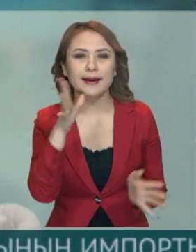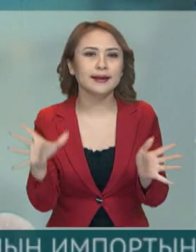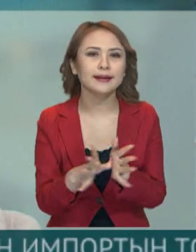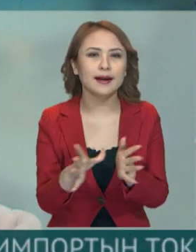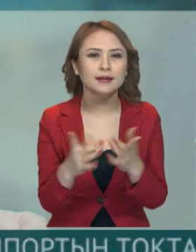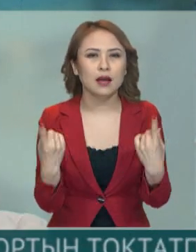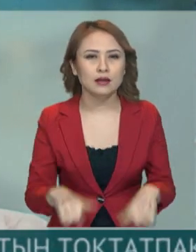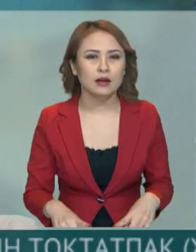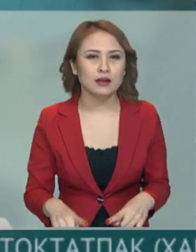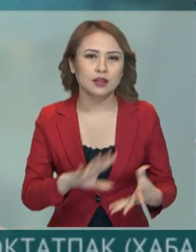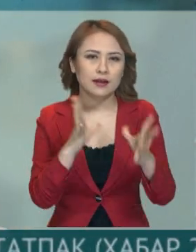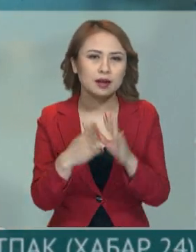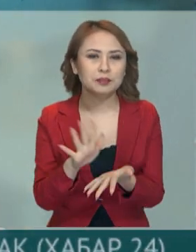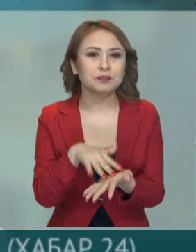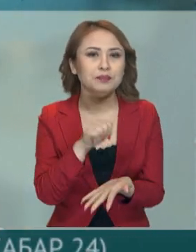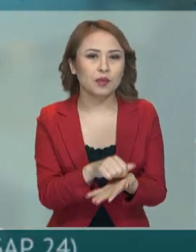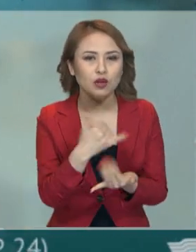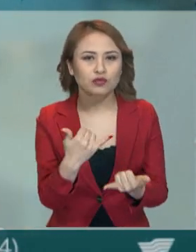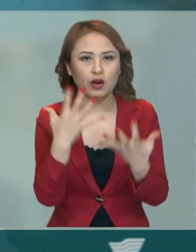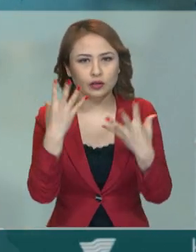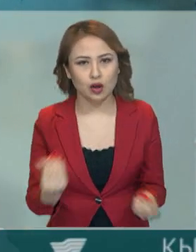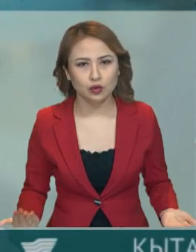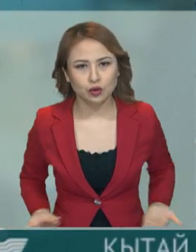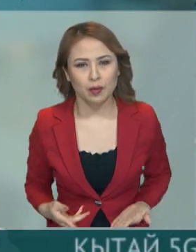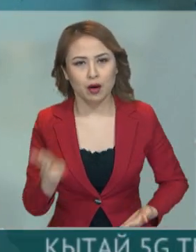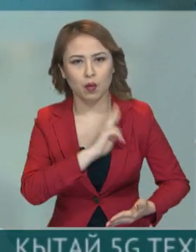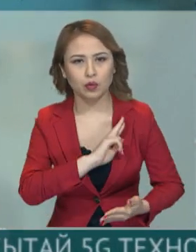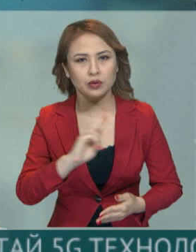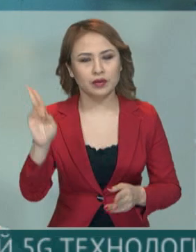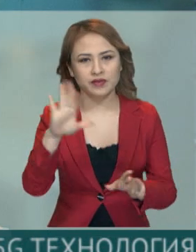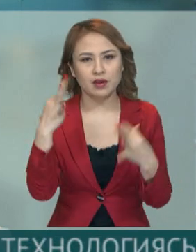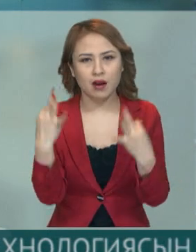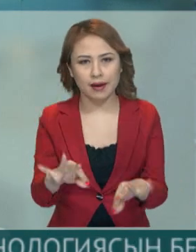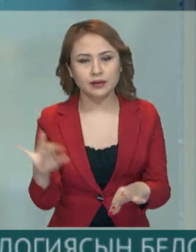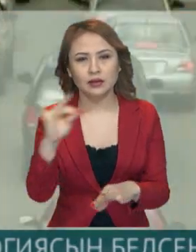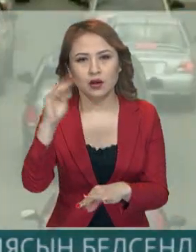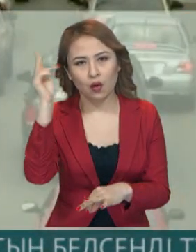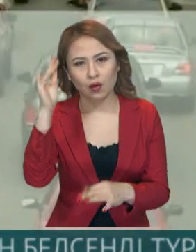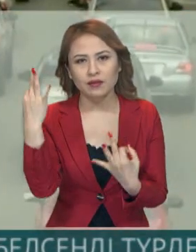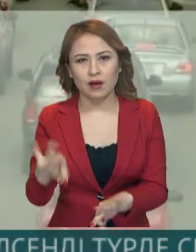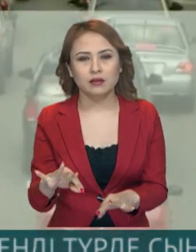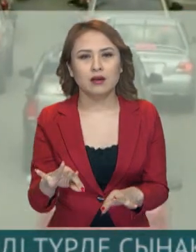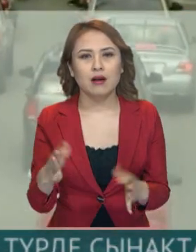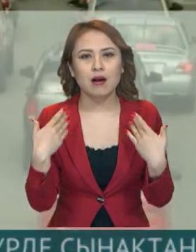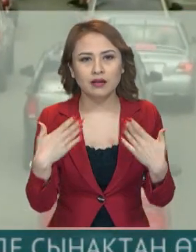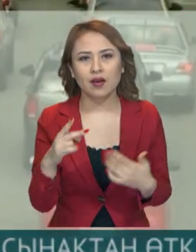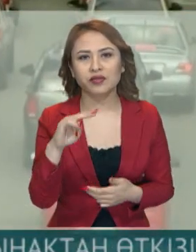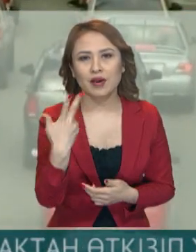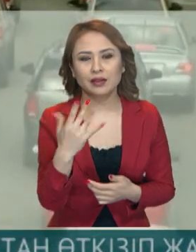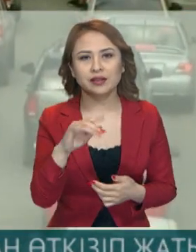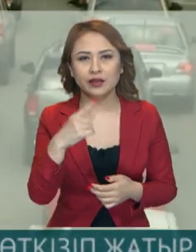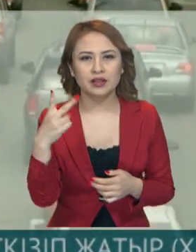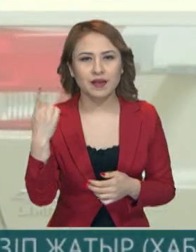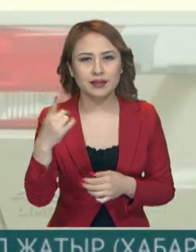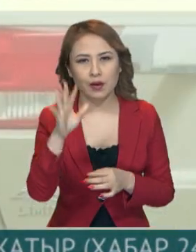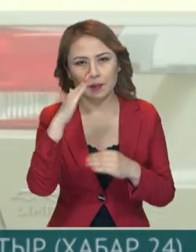елдегі энергетикалық дағдарыс салдарынан бүгін тұрғындарды жұмыспен оқудан босатты. Өткен аптада 23 штаттың 21-інде